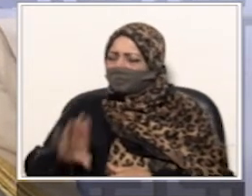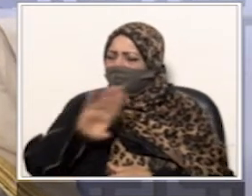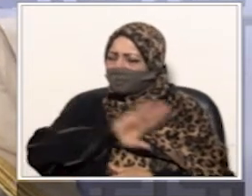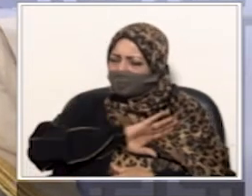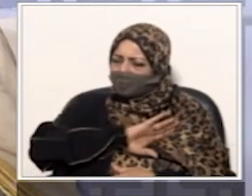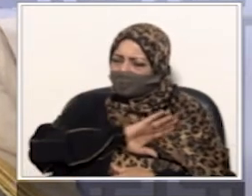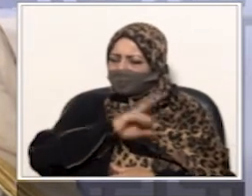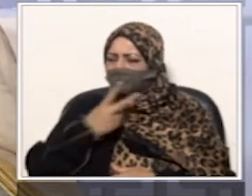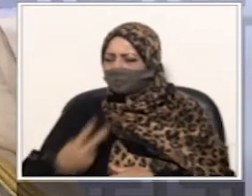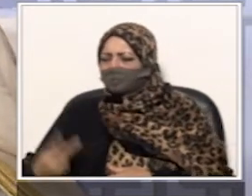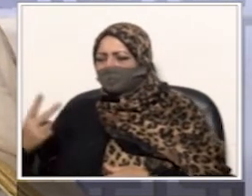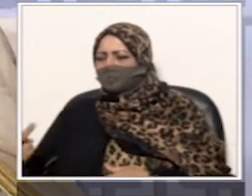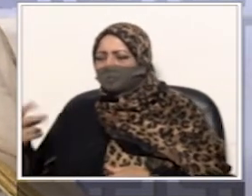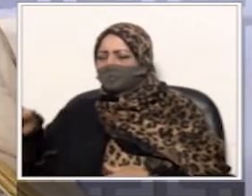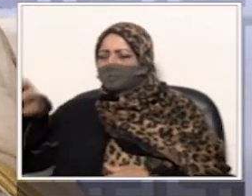أحيانا يدخل على نفسه المشقة.